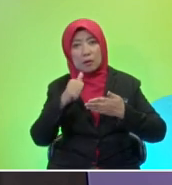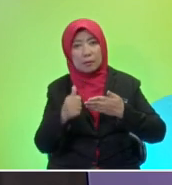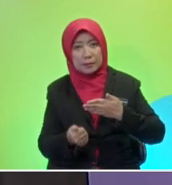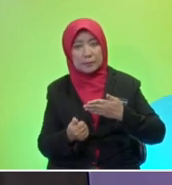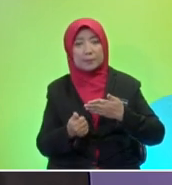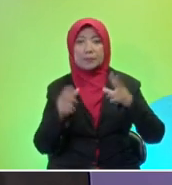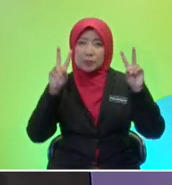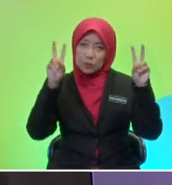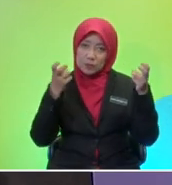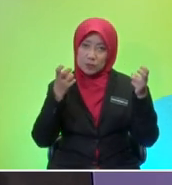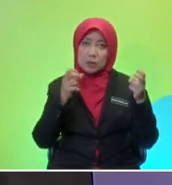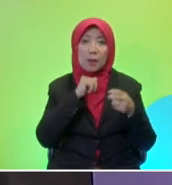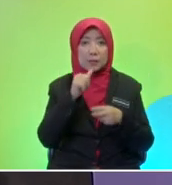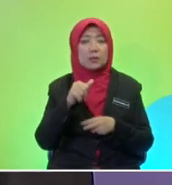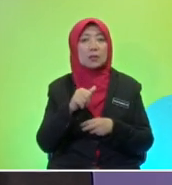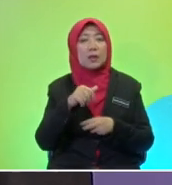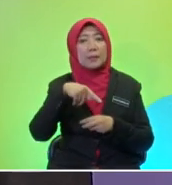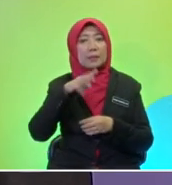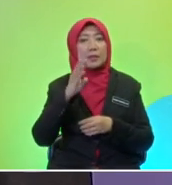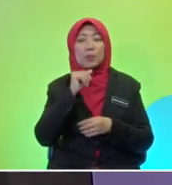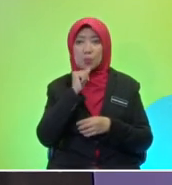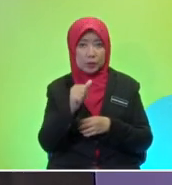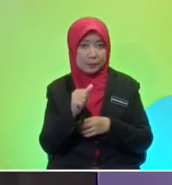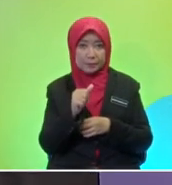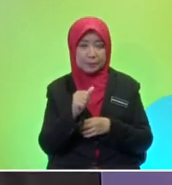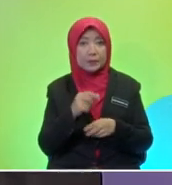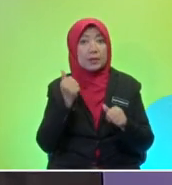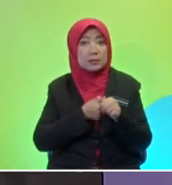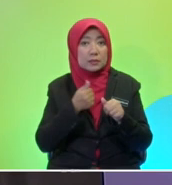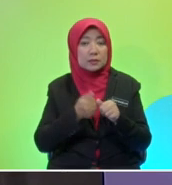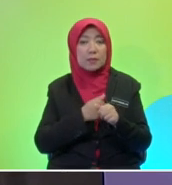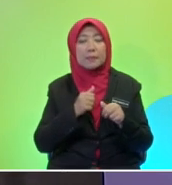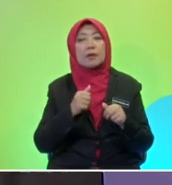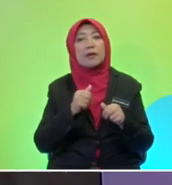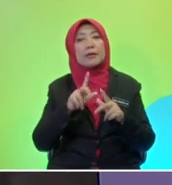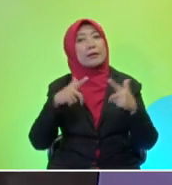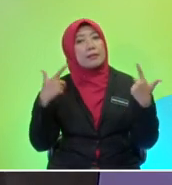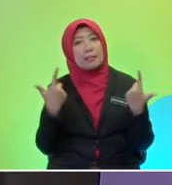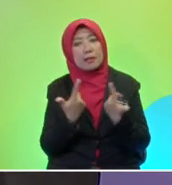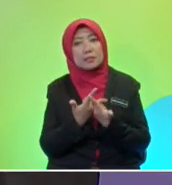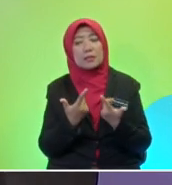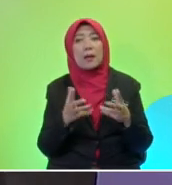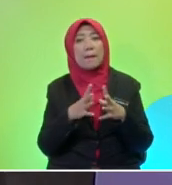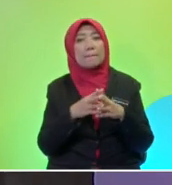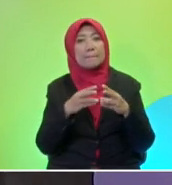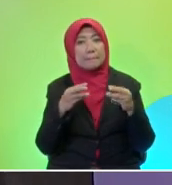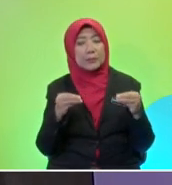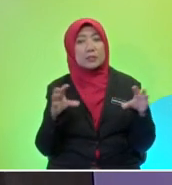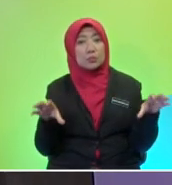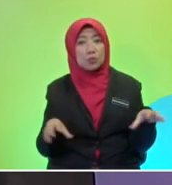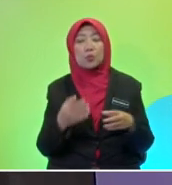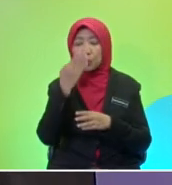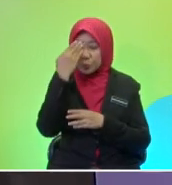pergi tapi sebenarnya bukan begitu setiap kali kelas dilaksanakan kita boleh berikan TV pada